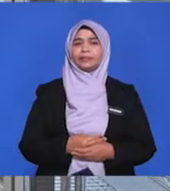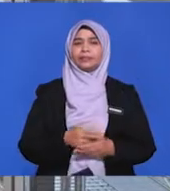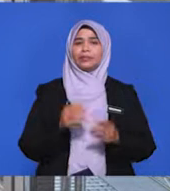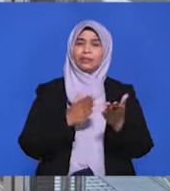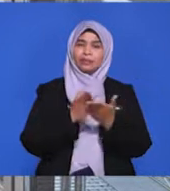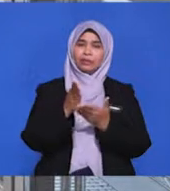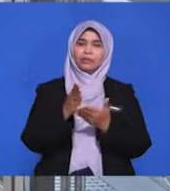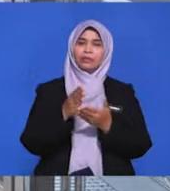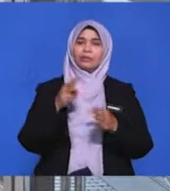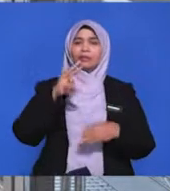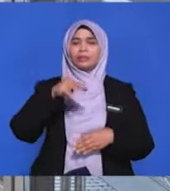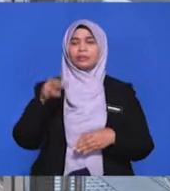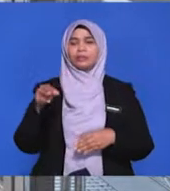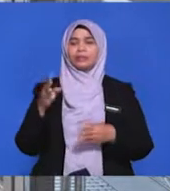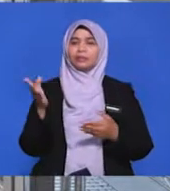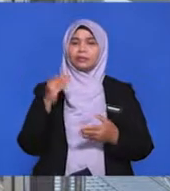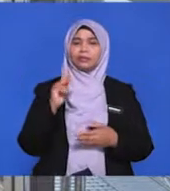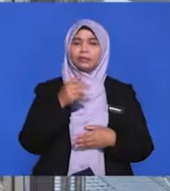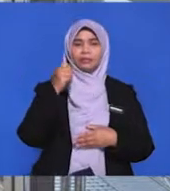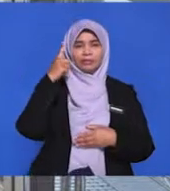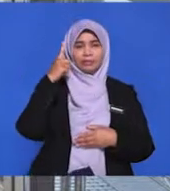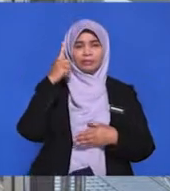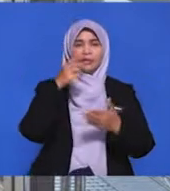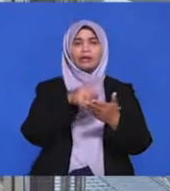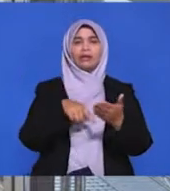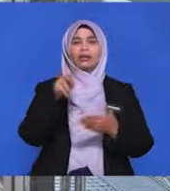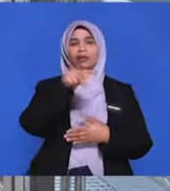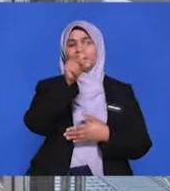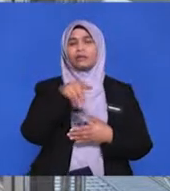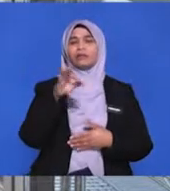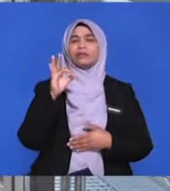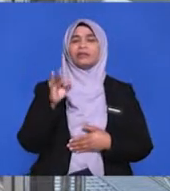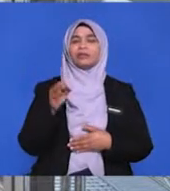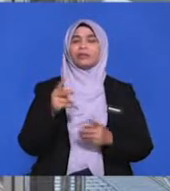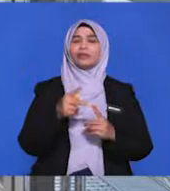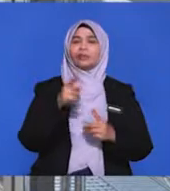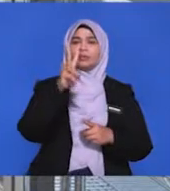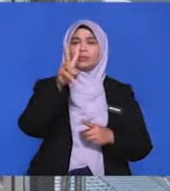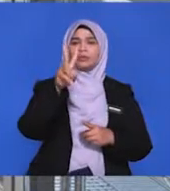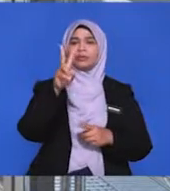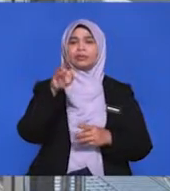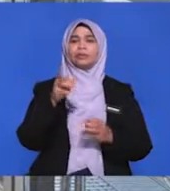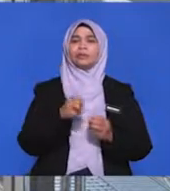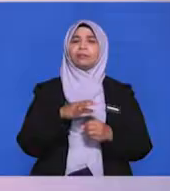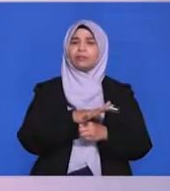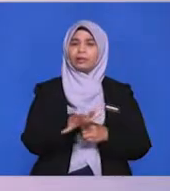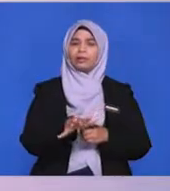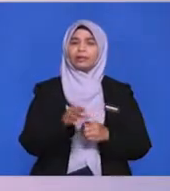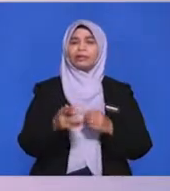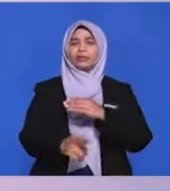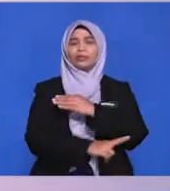seterusnya murid-murid Mari kita pahami Apakah faktor kedua yang mempengaruhi hukum cash